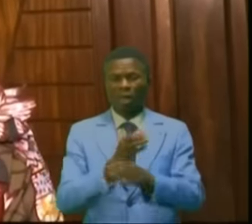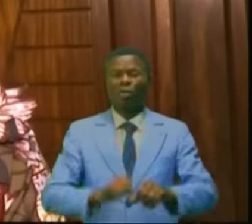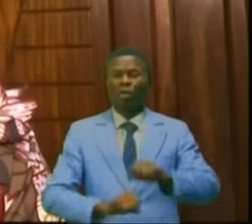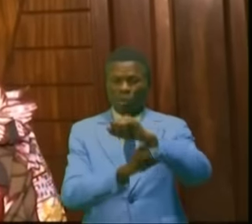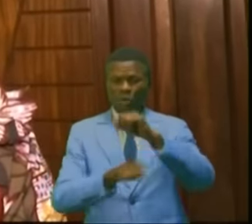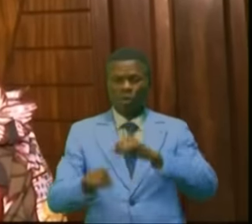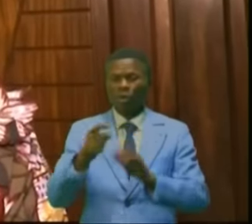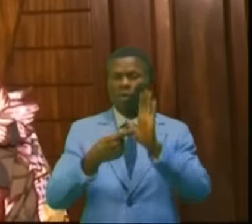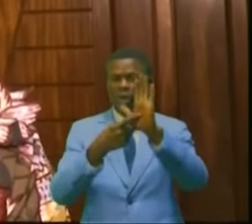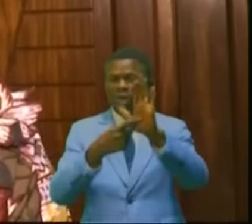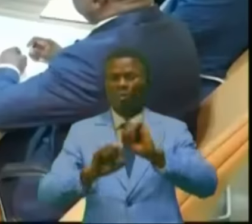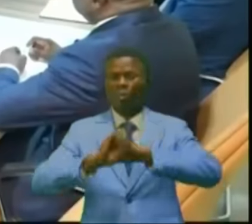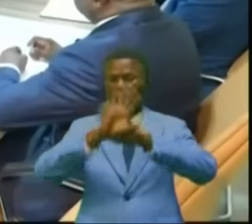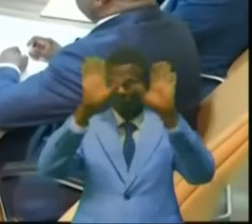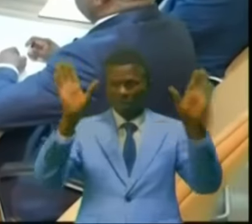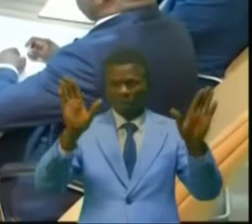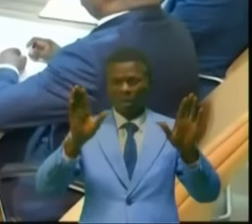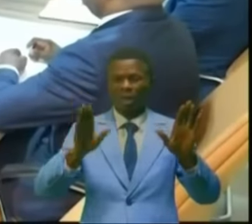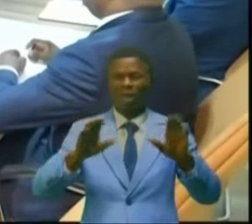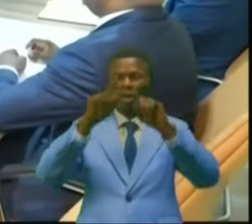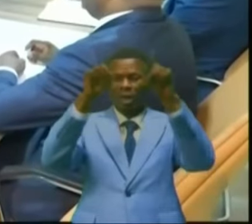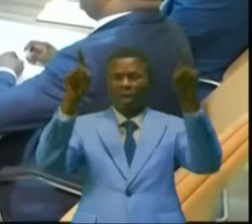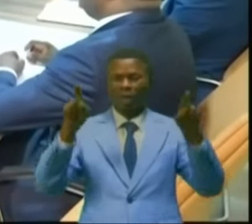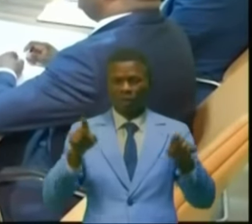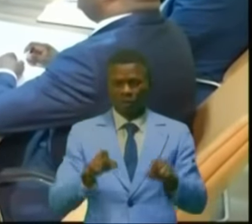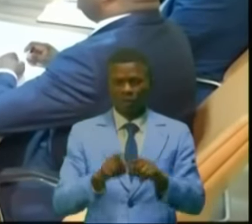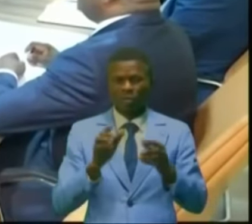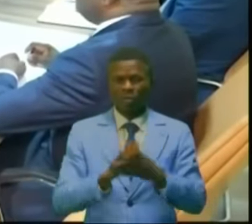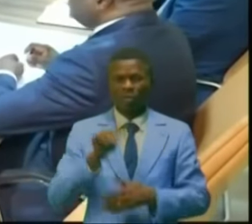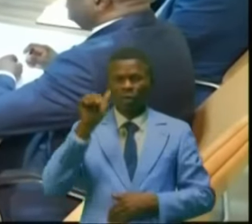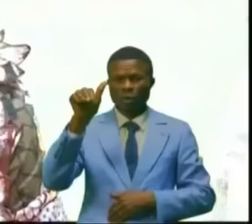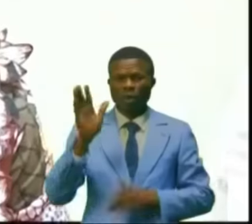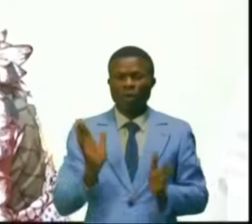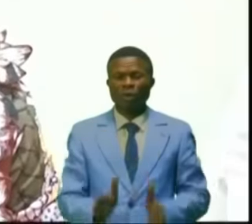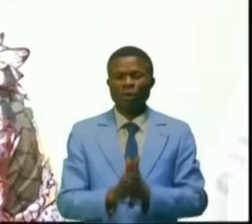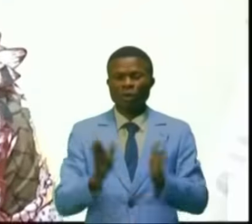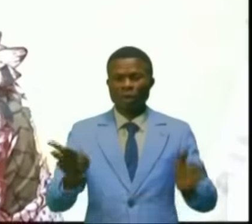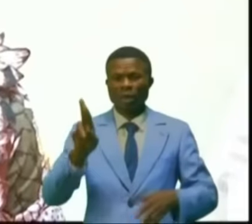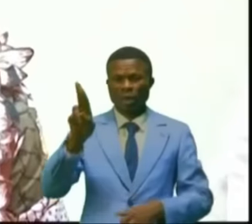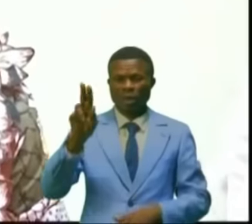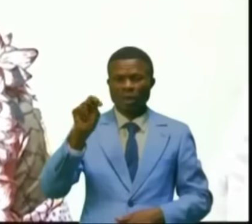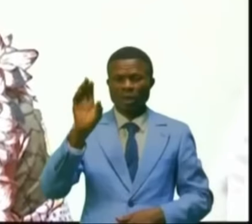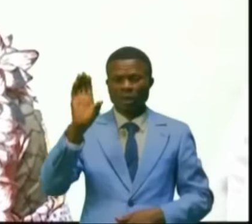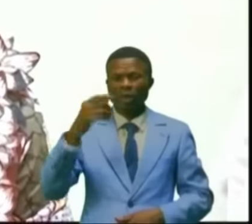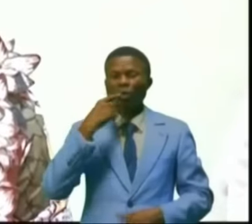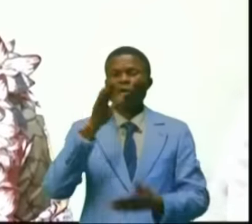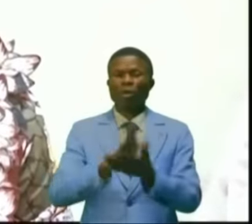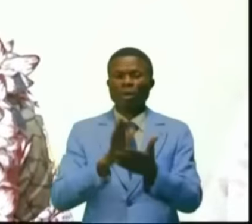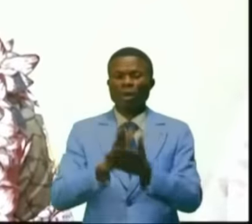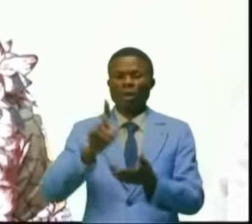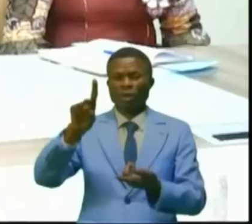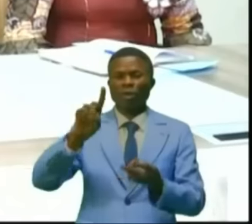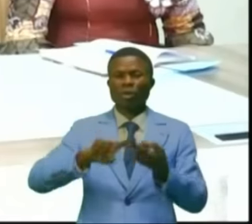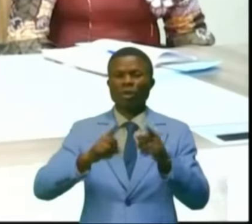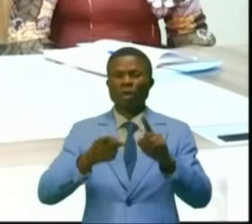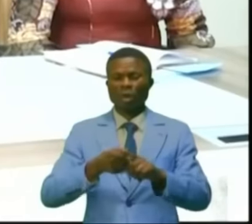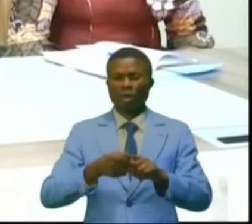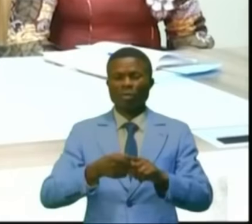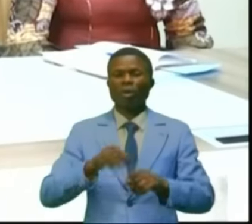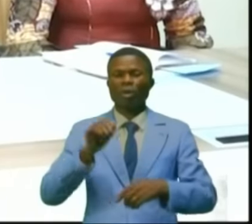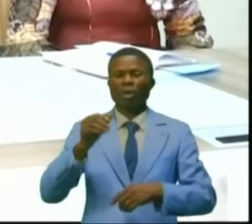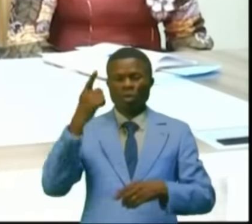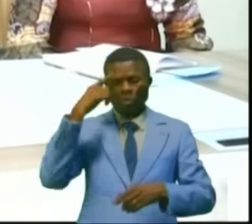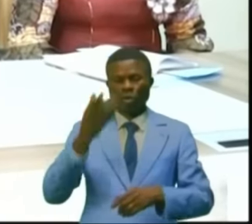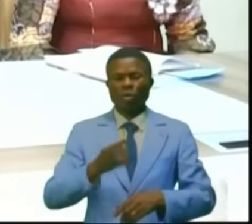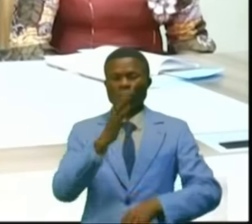leur accorder de la visibilité. À cette occasion, le directeur général de la RTNC a félicité son interlocuteur pour son